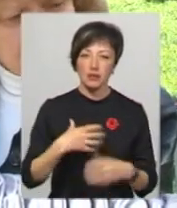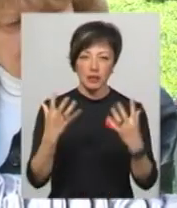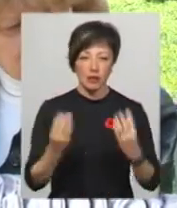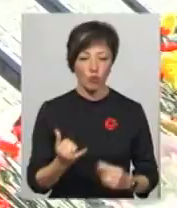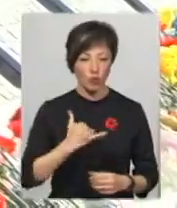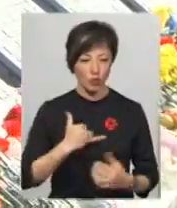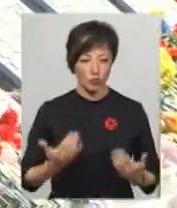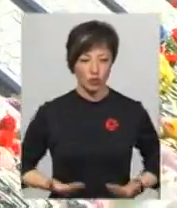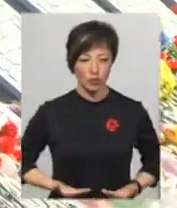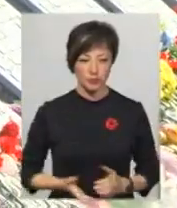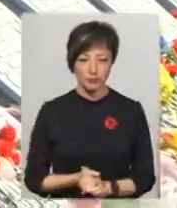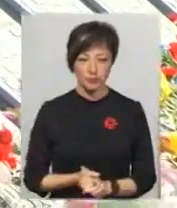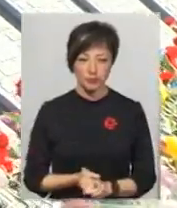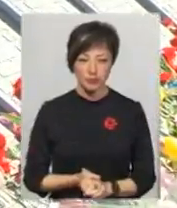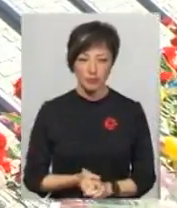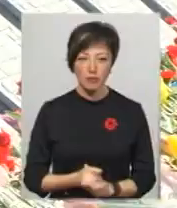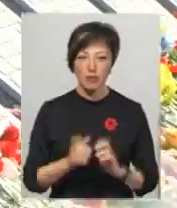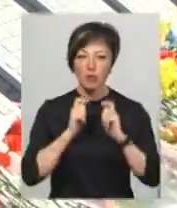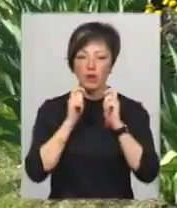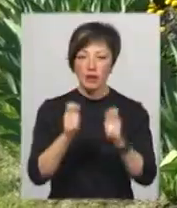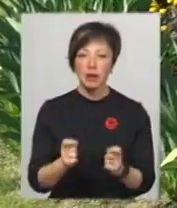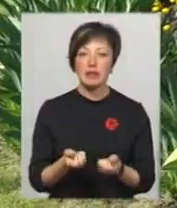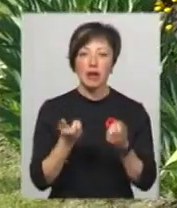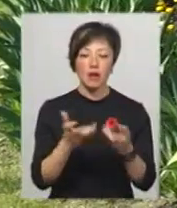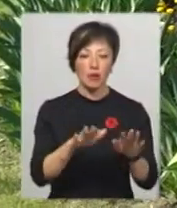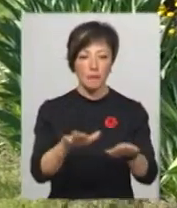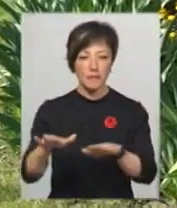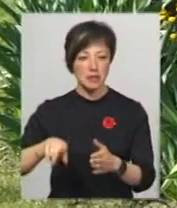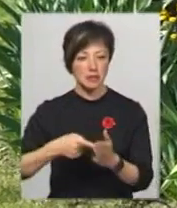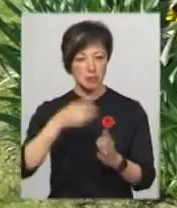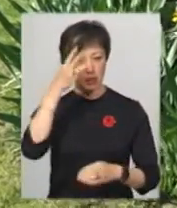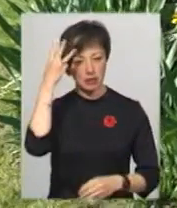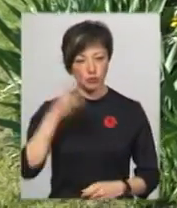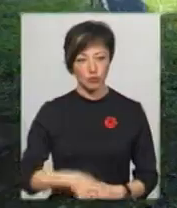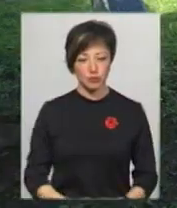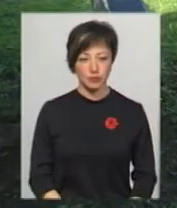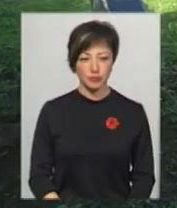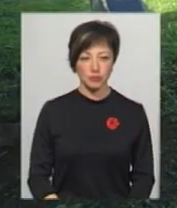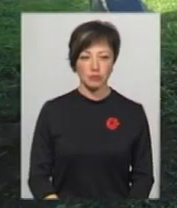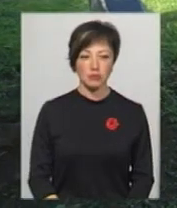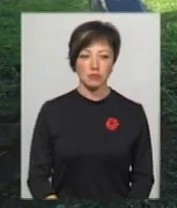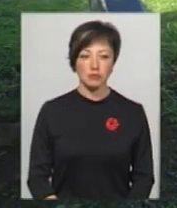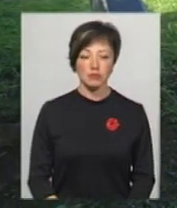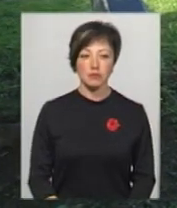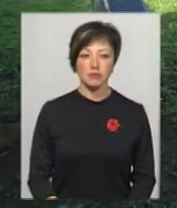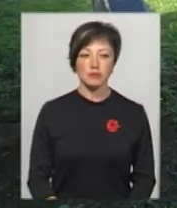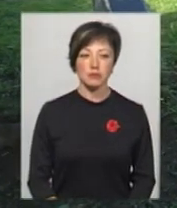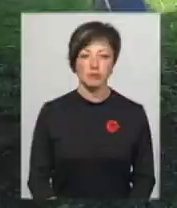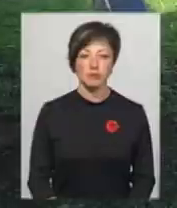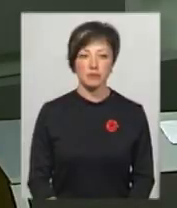моєму житті. Покладання відбулося на декількох локаціях Хмельницького. Андрій Гуменний, Олександр Горішевський, новини «Поділля-центр».